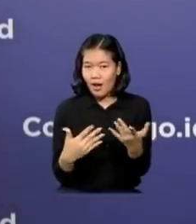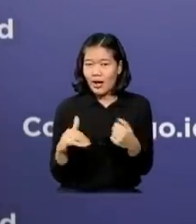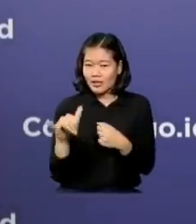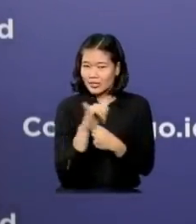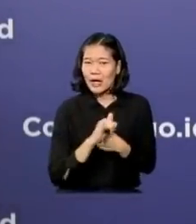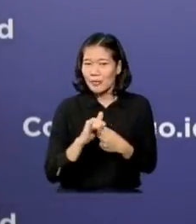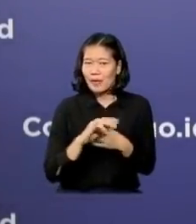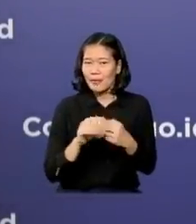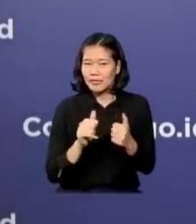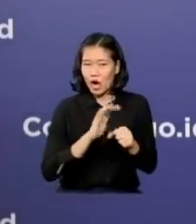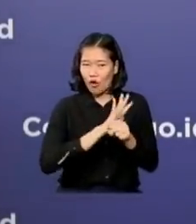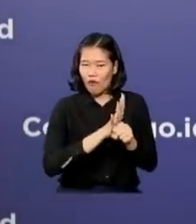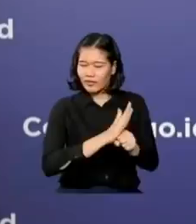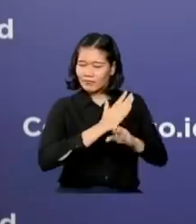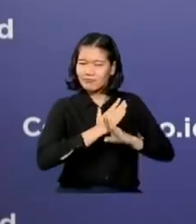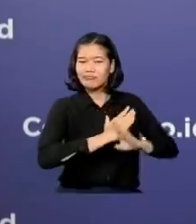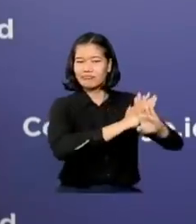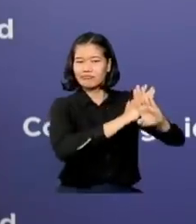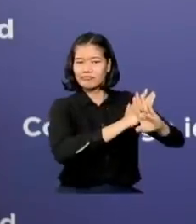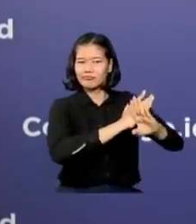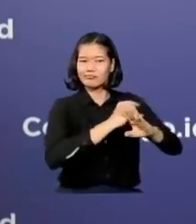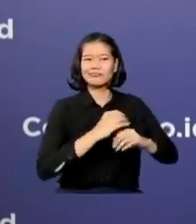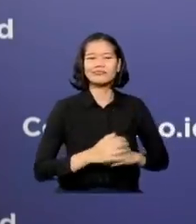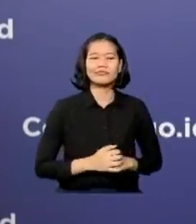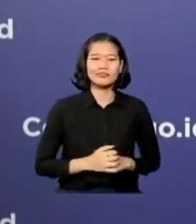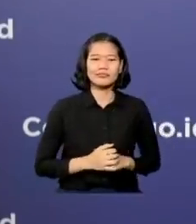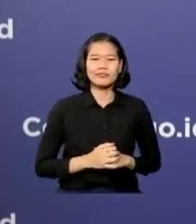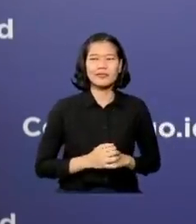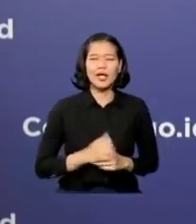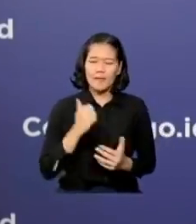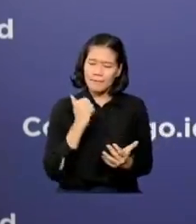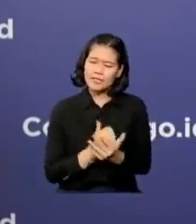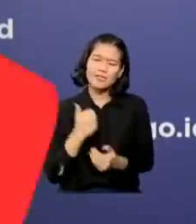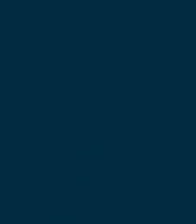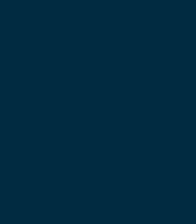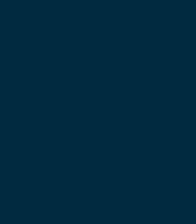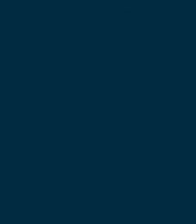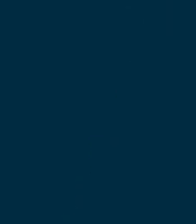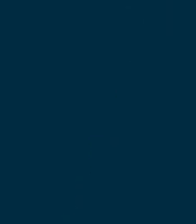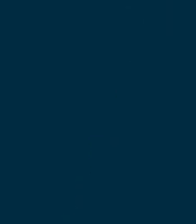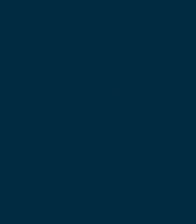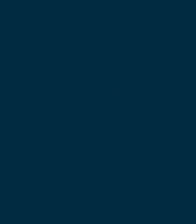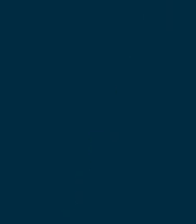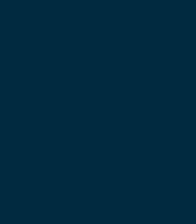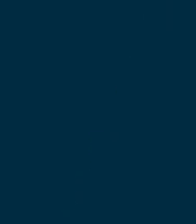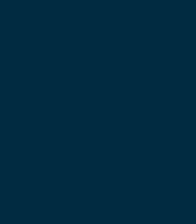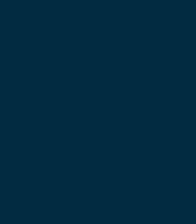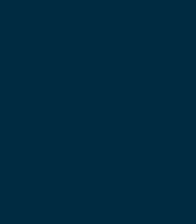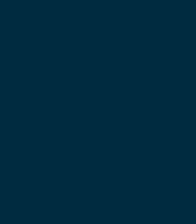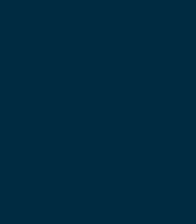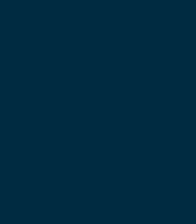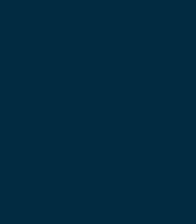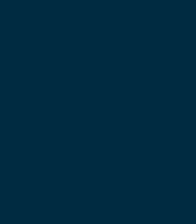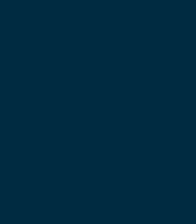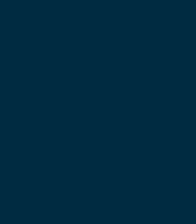bisa mengendalikan konflik 19 ini kita pasti bisa untuk melakukan itu